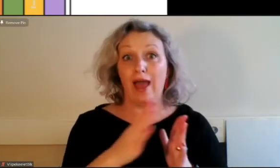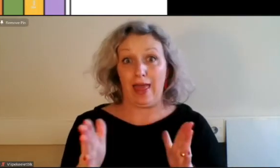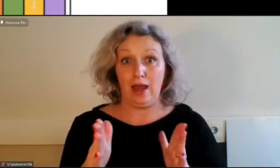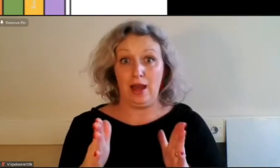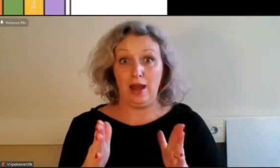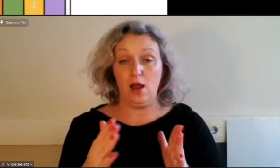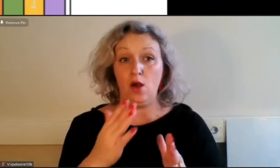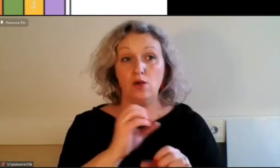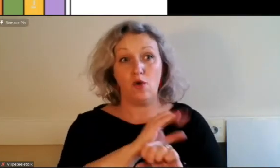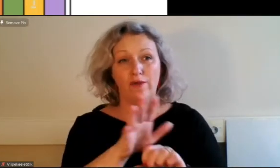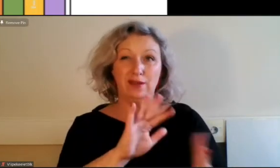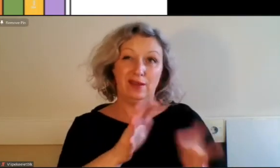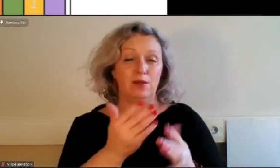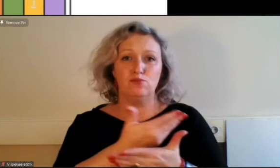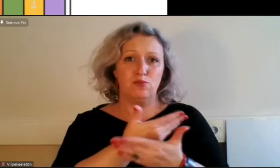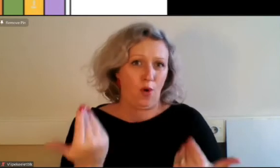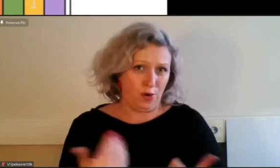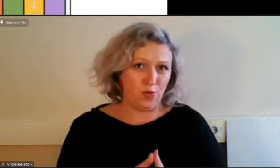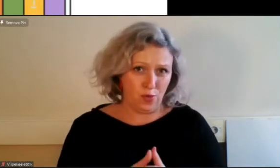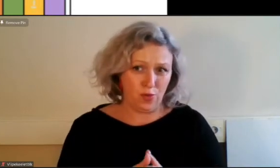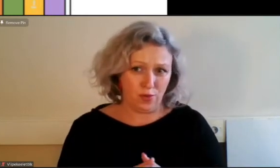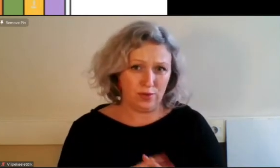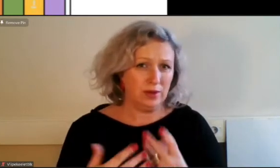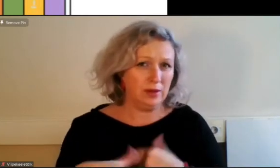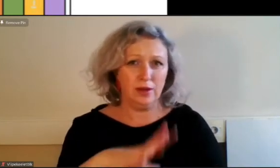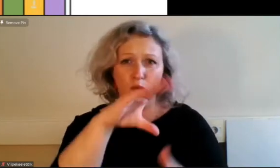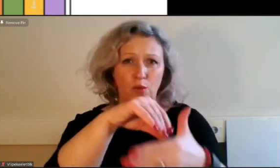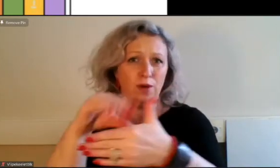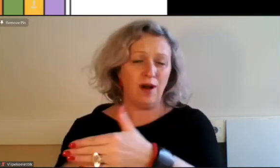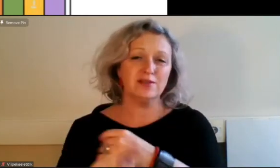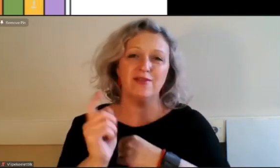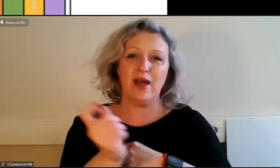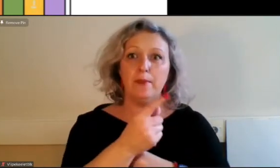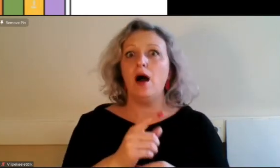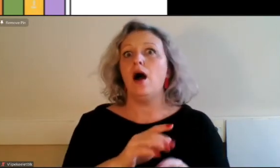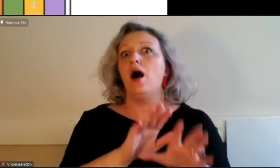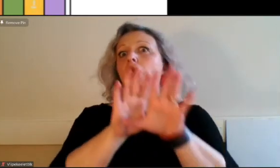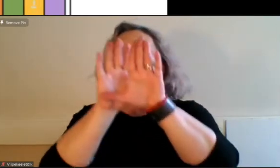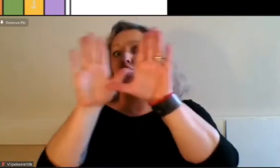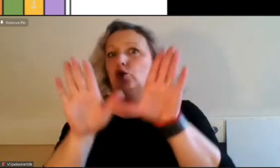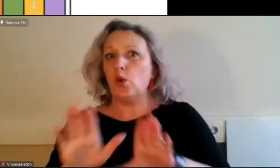kaitse nakatumise eest on jaanuaris vaktsineeritud väiksem.